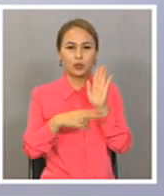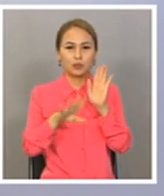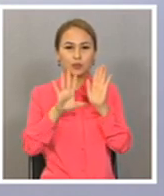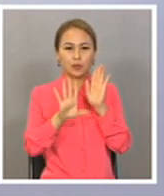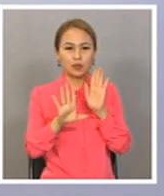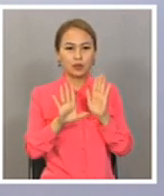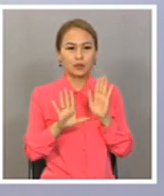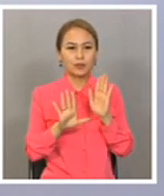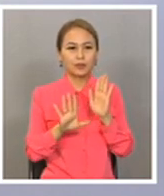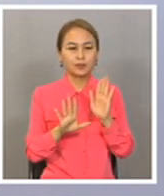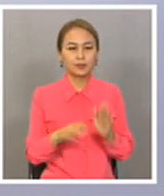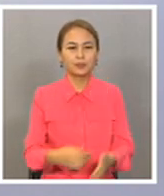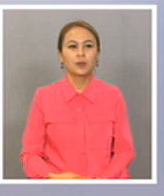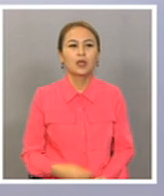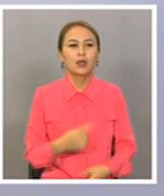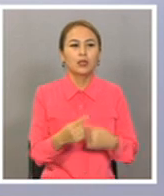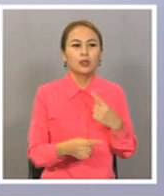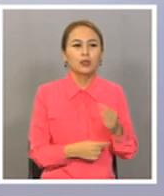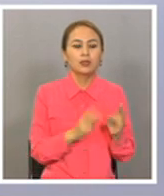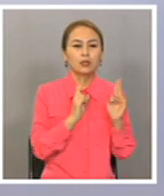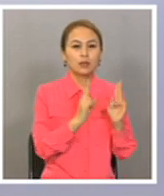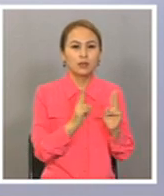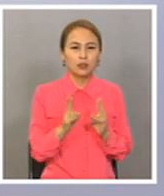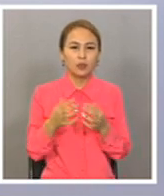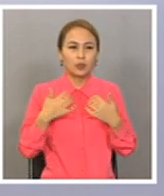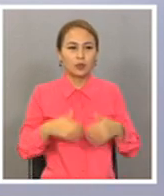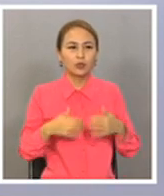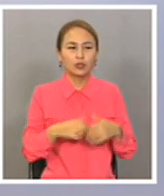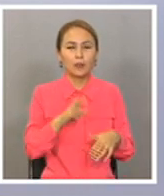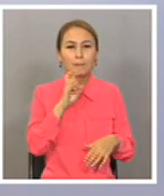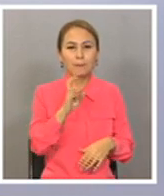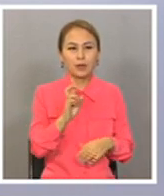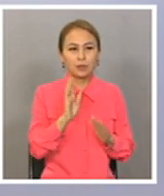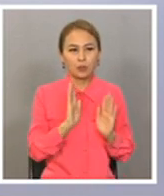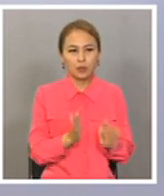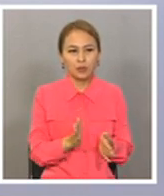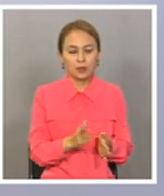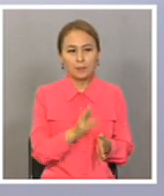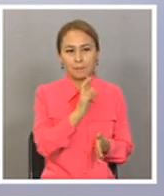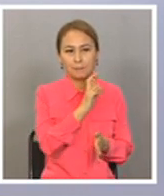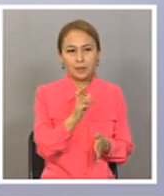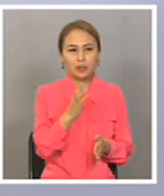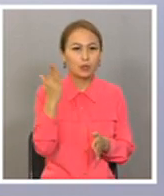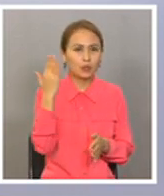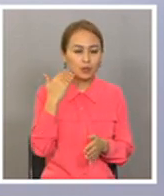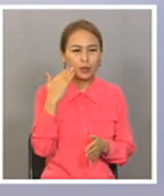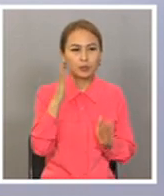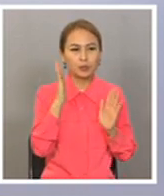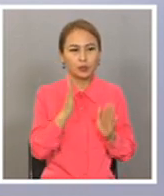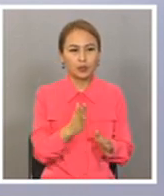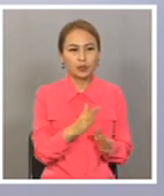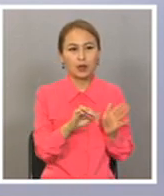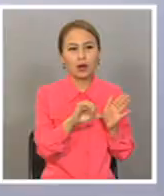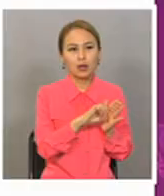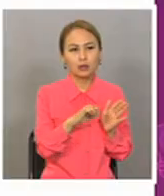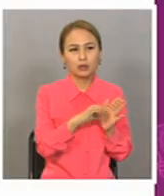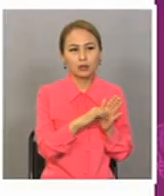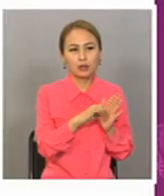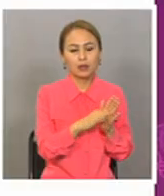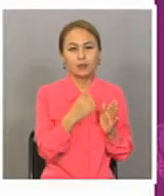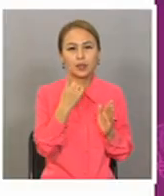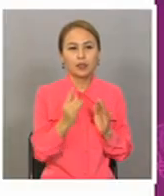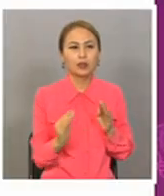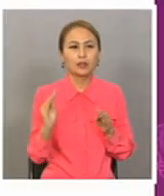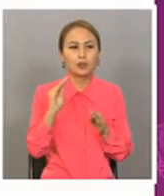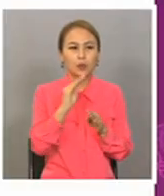5.175. Келесі реті бойынша бізде Б келеді. Б-нікі тіптен оңай. 6-ға бір қадам қосамыз.